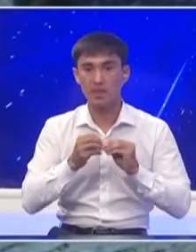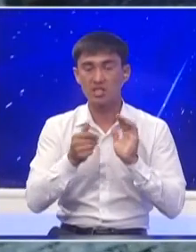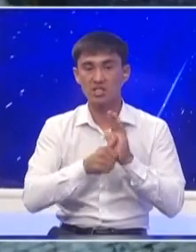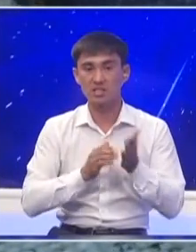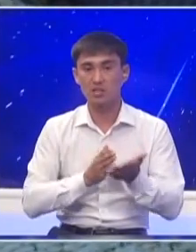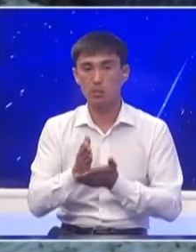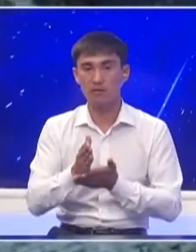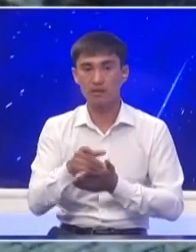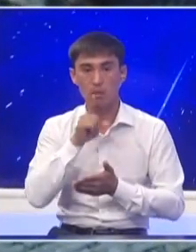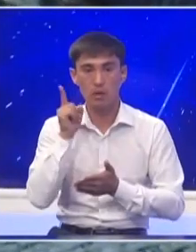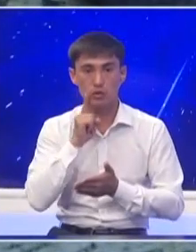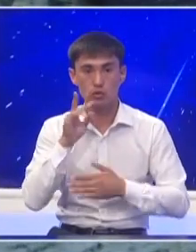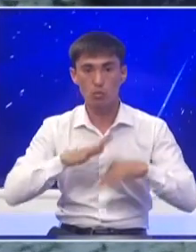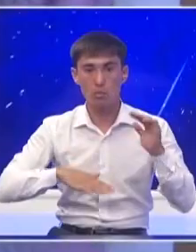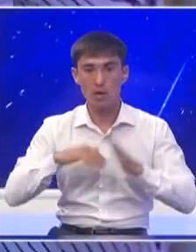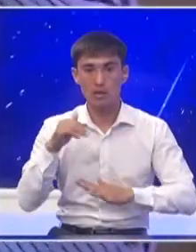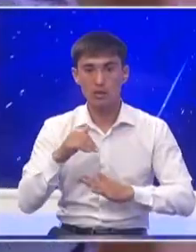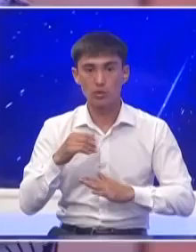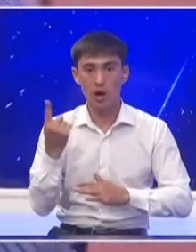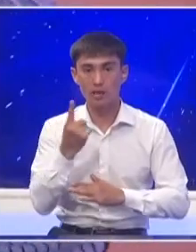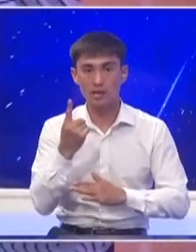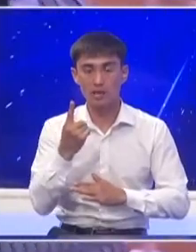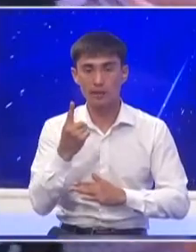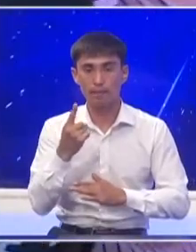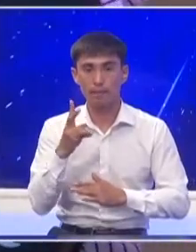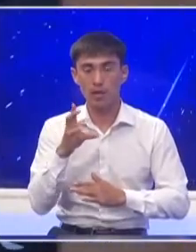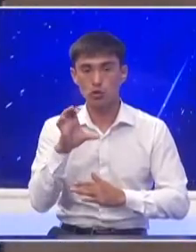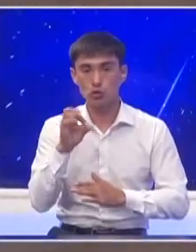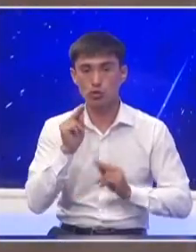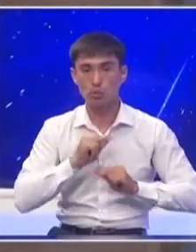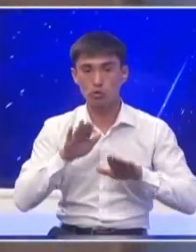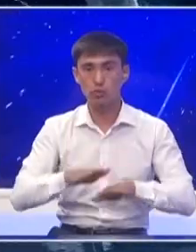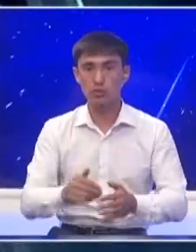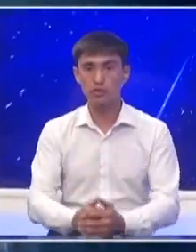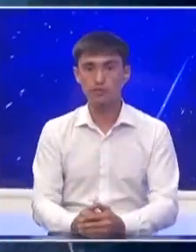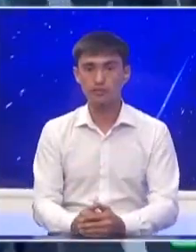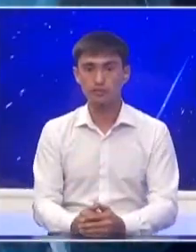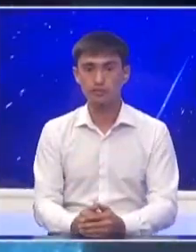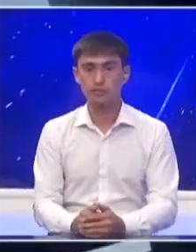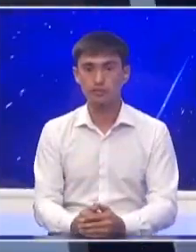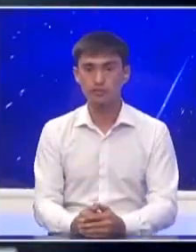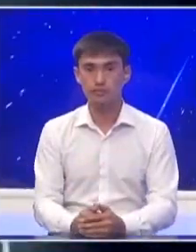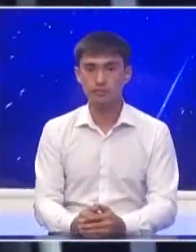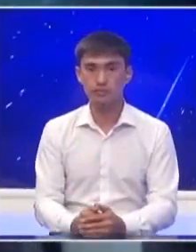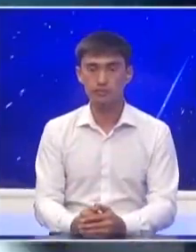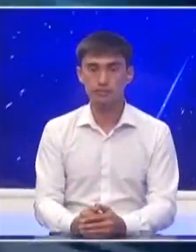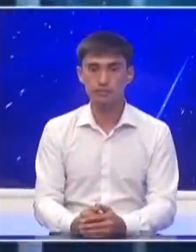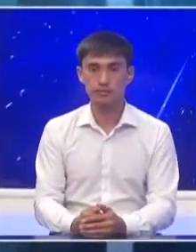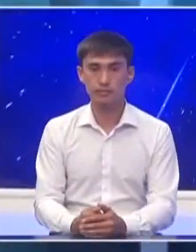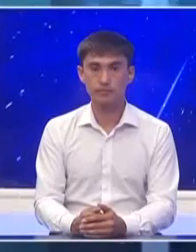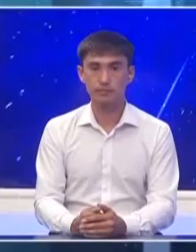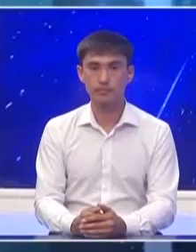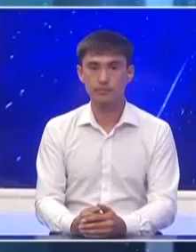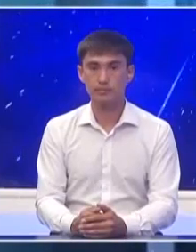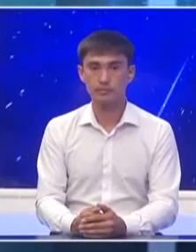16 направлены на молодежную практику и 1 на социальное рабочее место. Жандос Назарбаев, Жазира Исаева, Бекжан